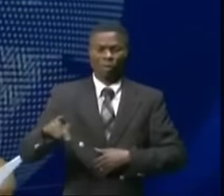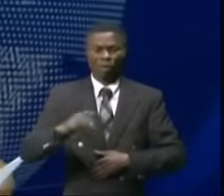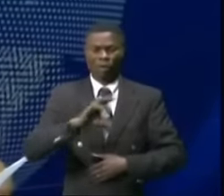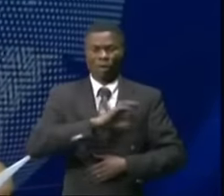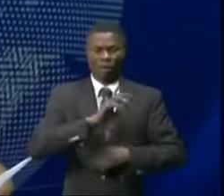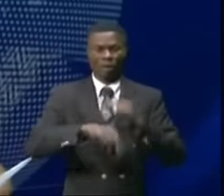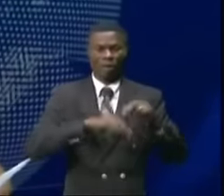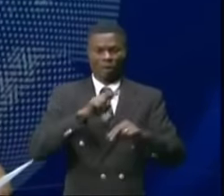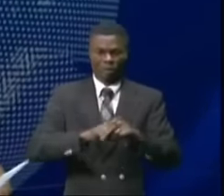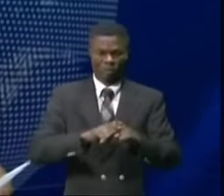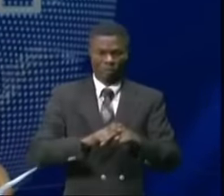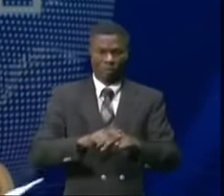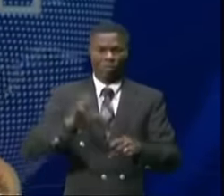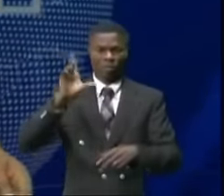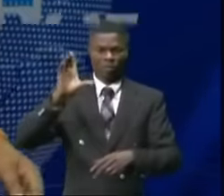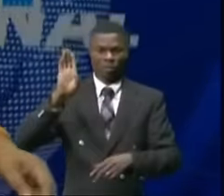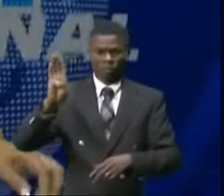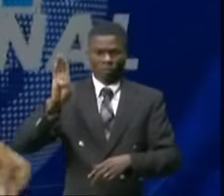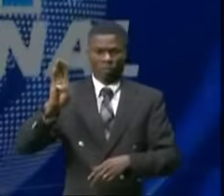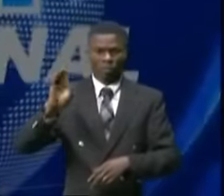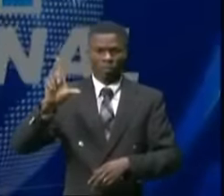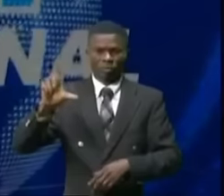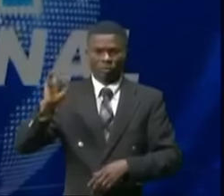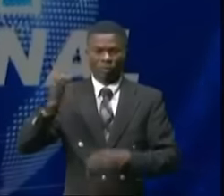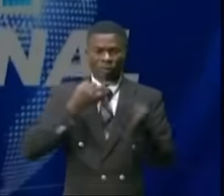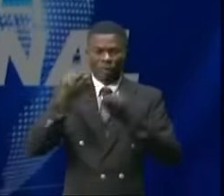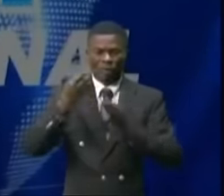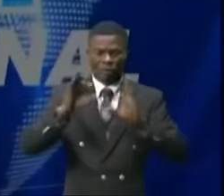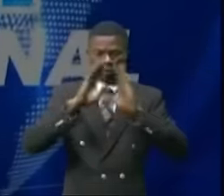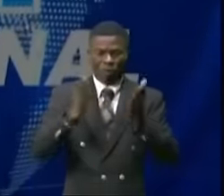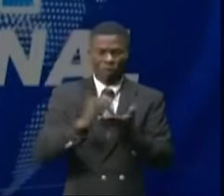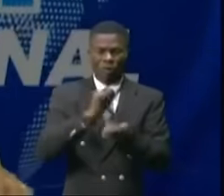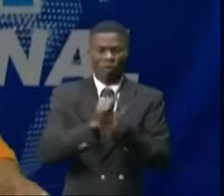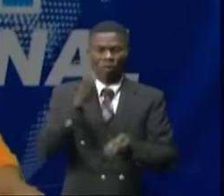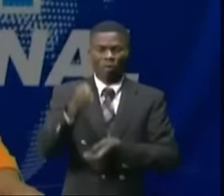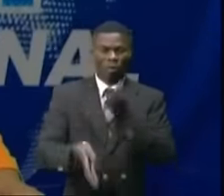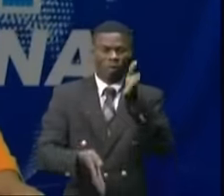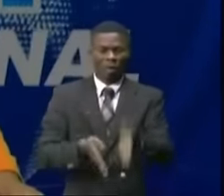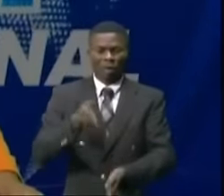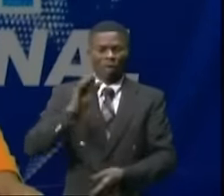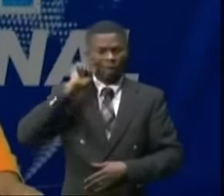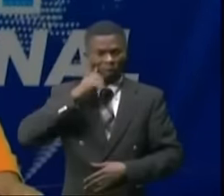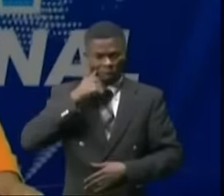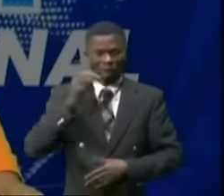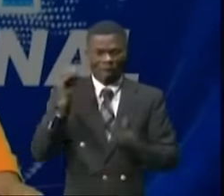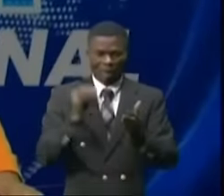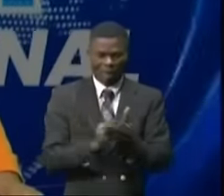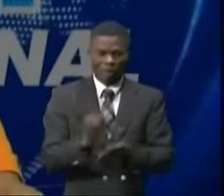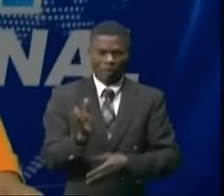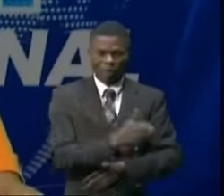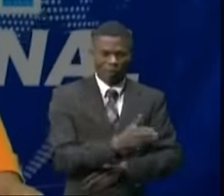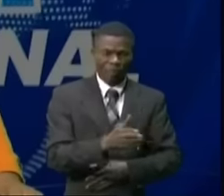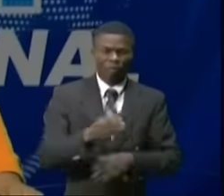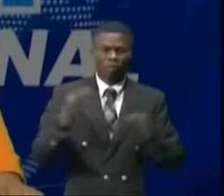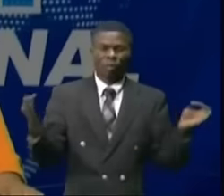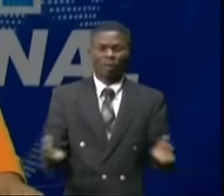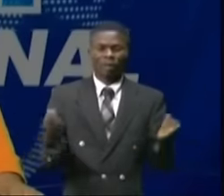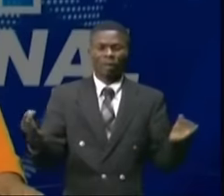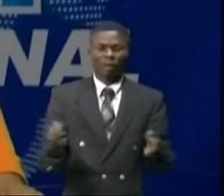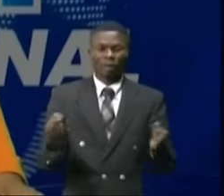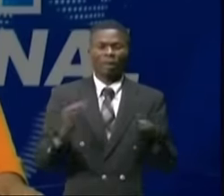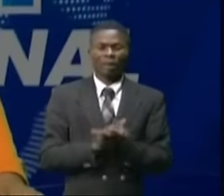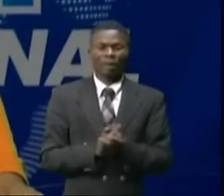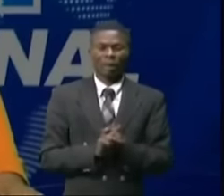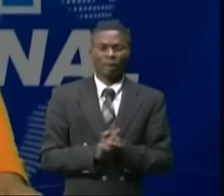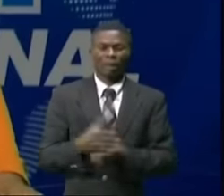de la police Blaise Kilimba-Limba qui donnait des précisions autour de cette décision. Et puis, pour juguler la